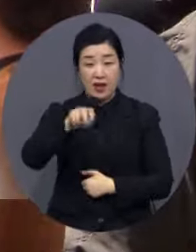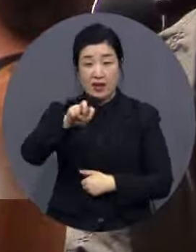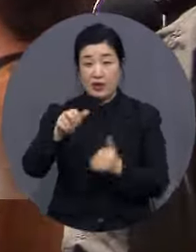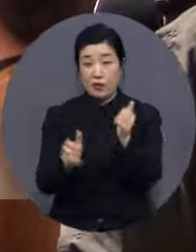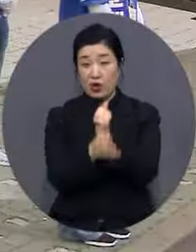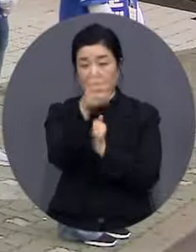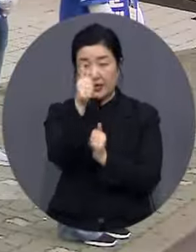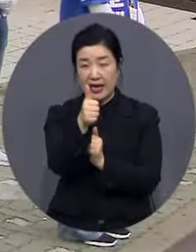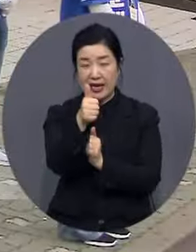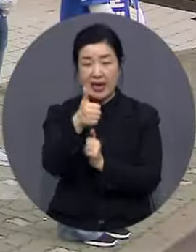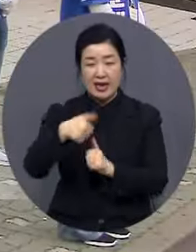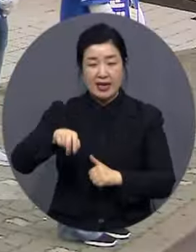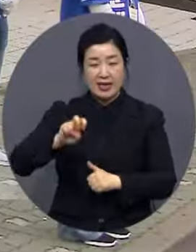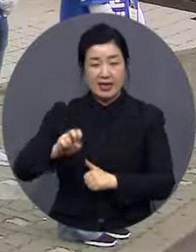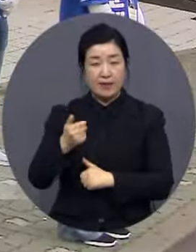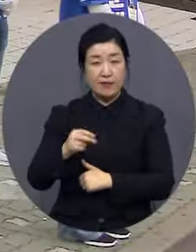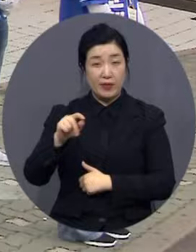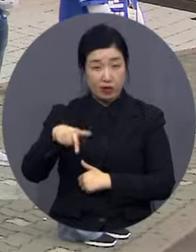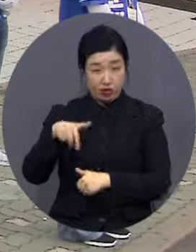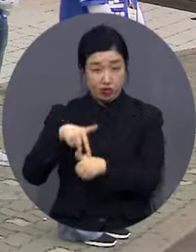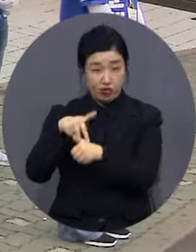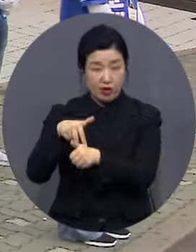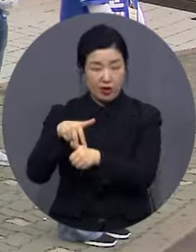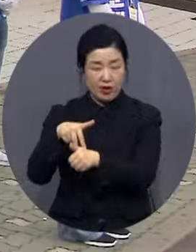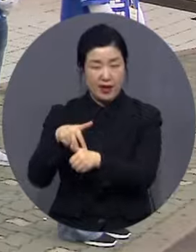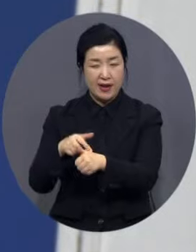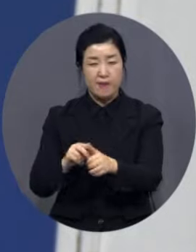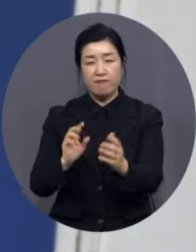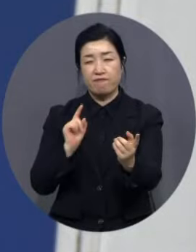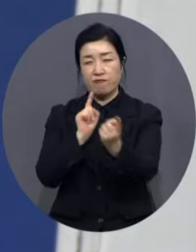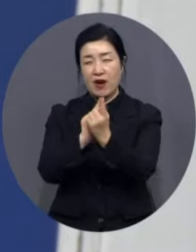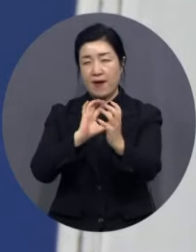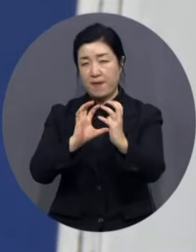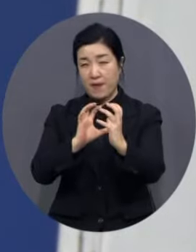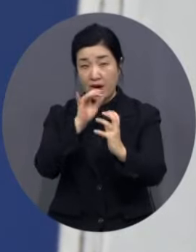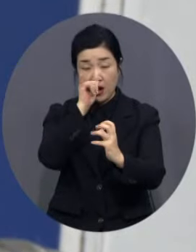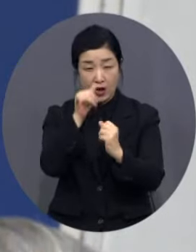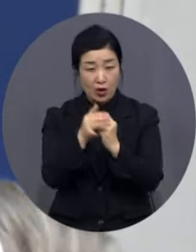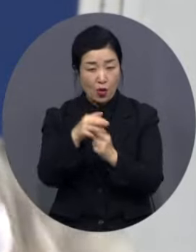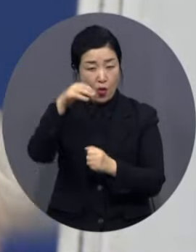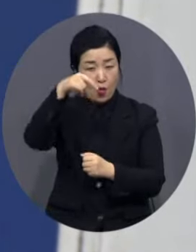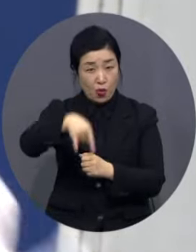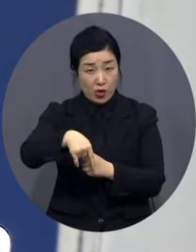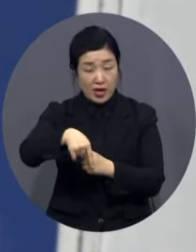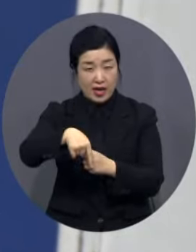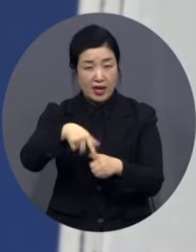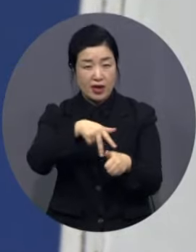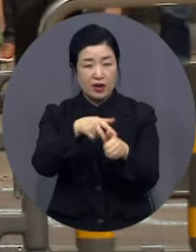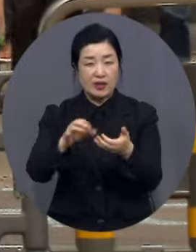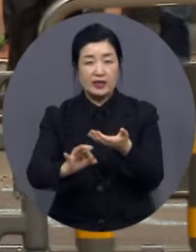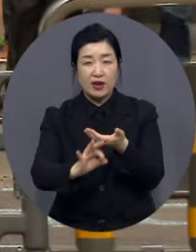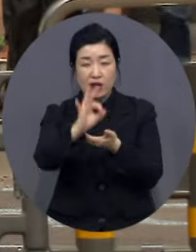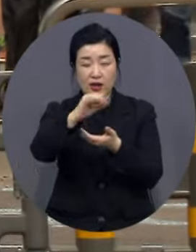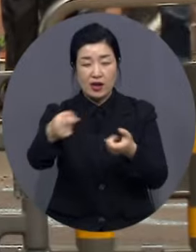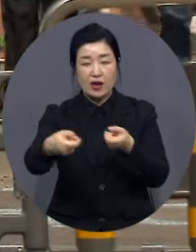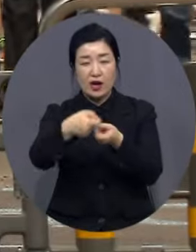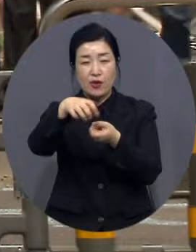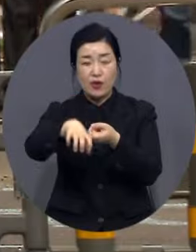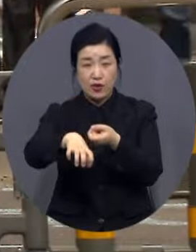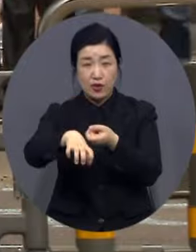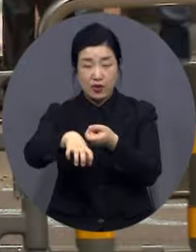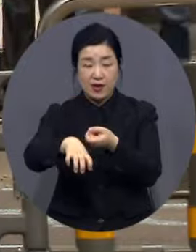김한규 후보와는 원도심 상권 활성화 간담회를 가진 뒤 위성 후보와 함께 성산일출봉 1대에서 투표